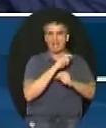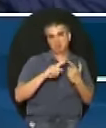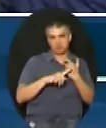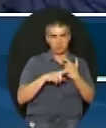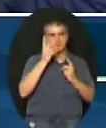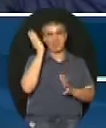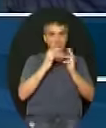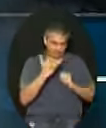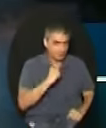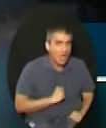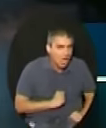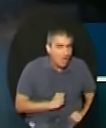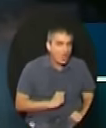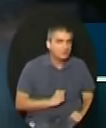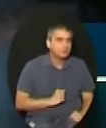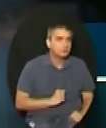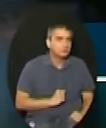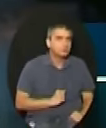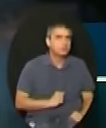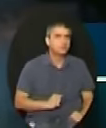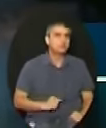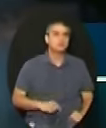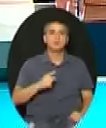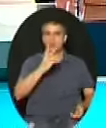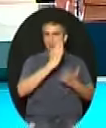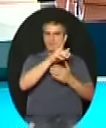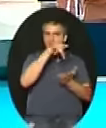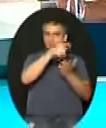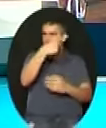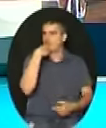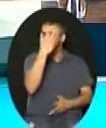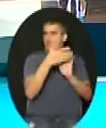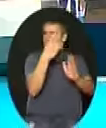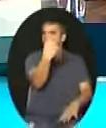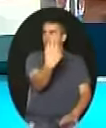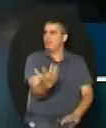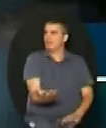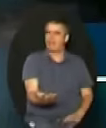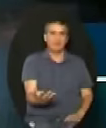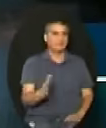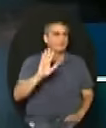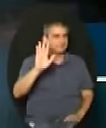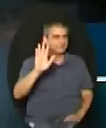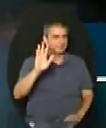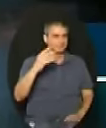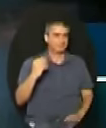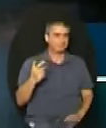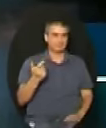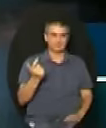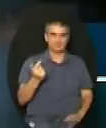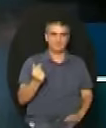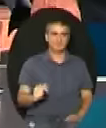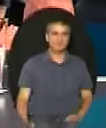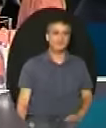ואתה אלים, נכון? אבל ישבת פה ואמרת, ישבת פה ואמרת, רגע של היסטוריה, ריסה,